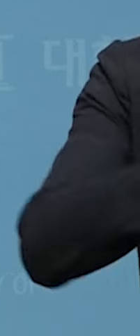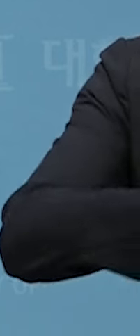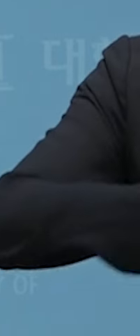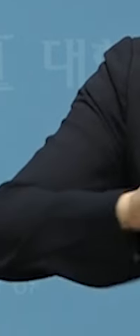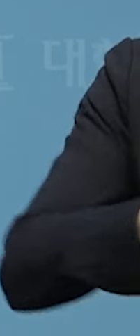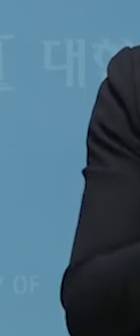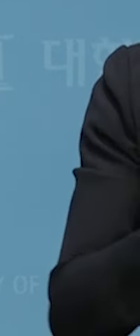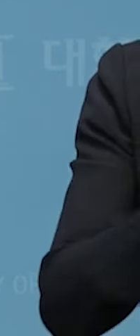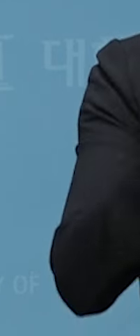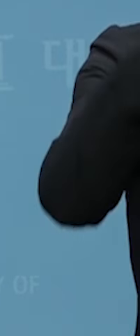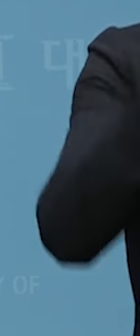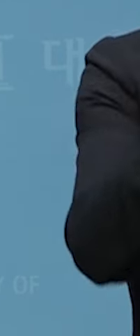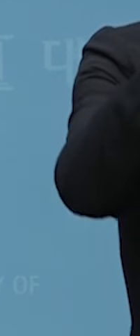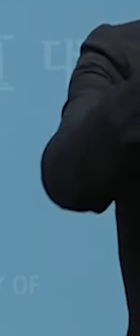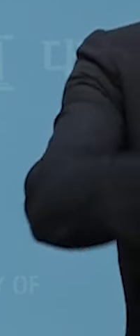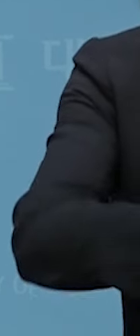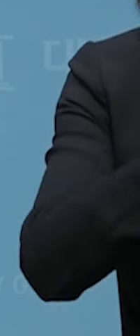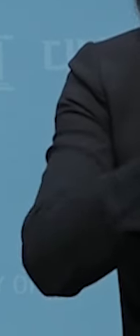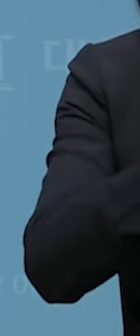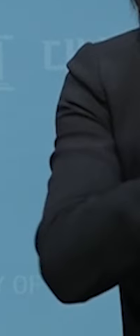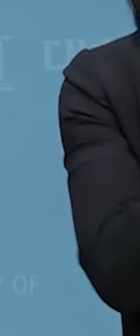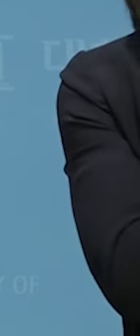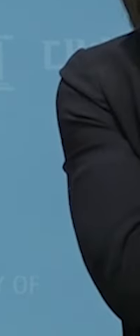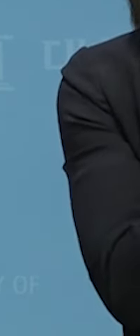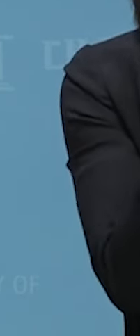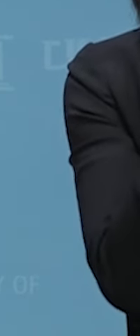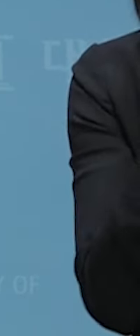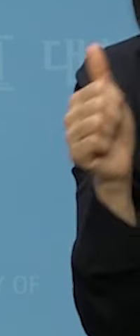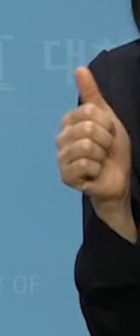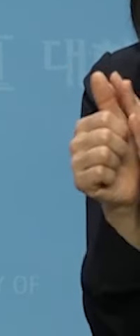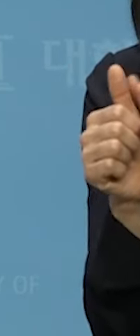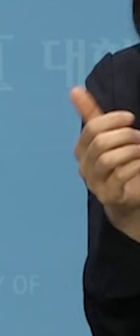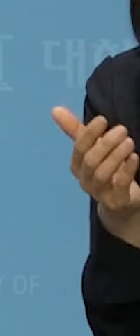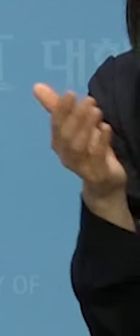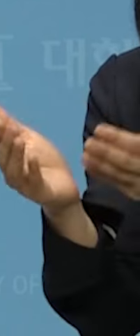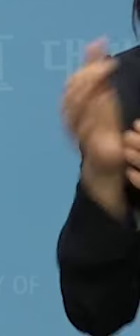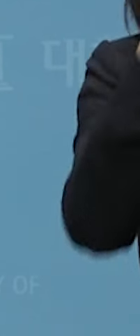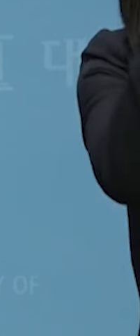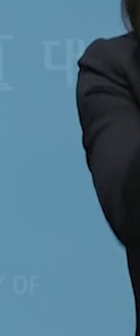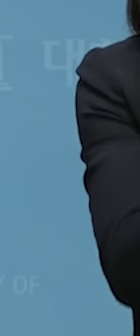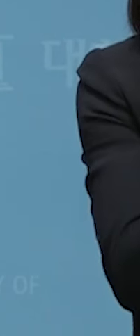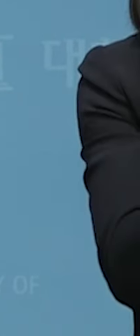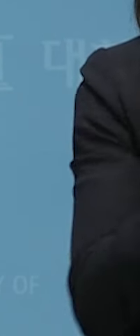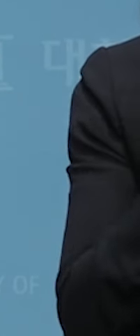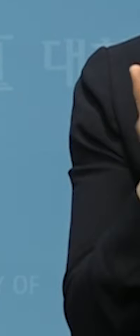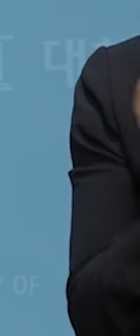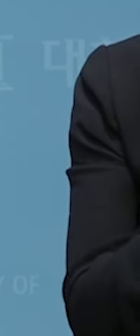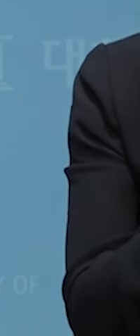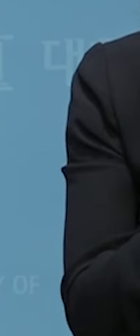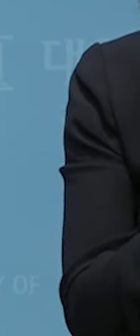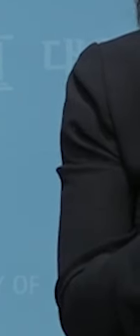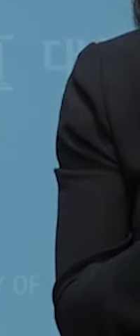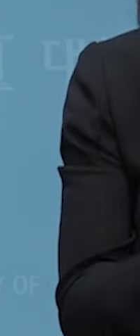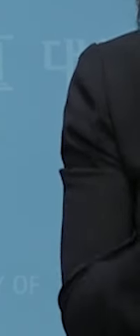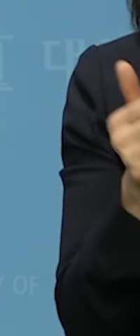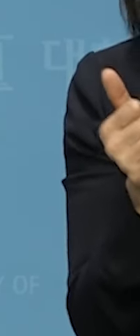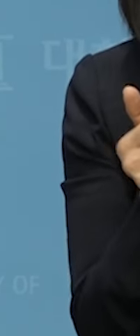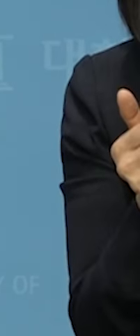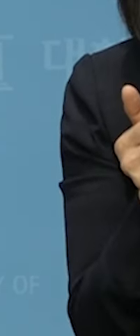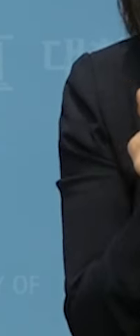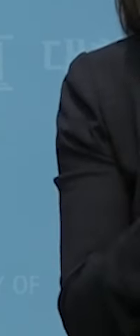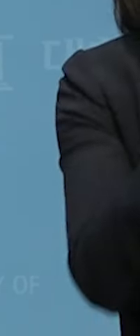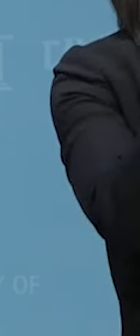민주당 김준혁 후보가 2대 성상납 발언을 사과한지 단 하루 만에 민주당 조상호 부위원장이